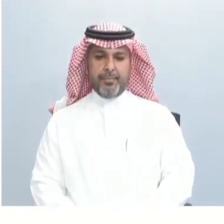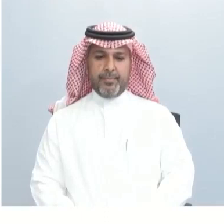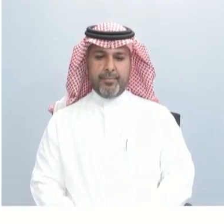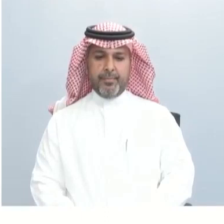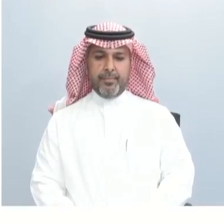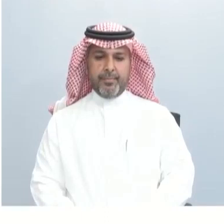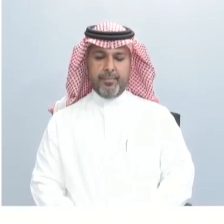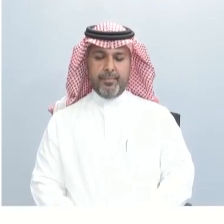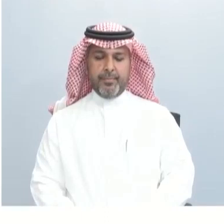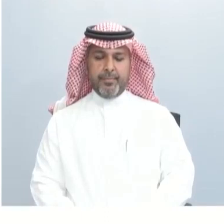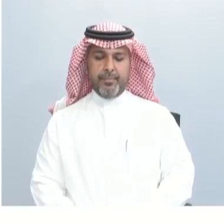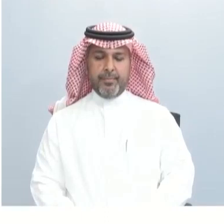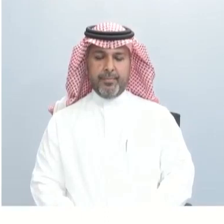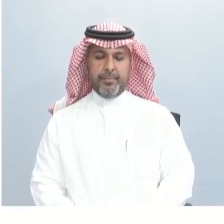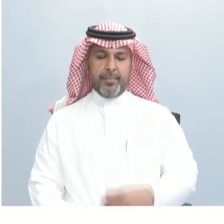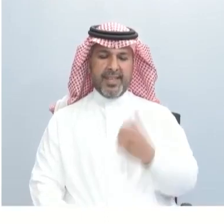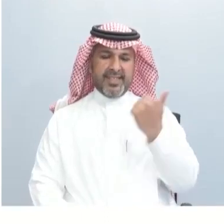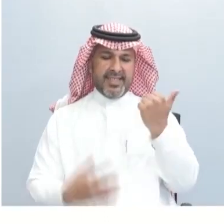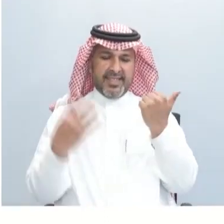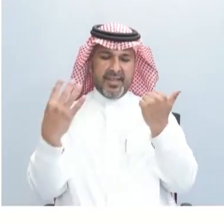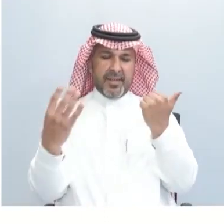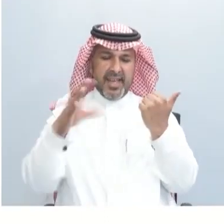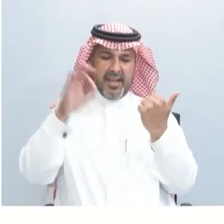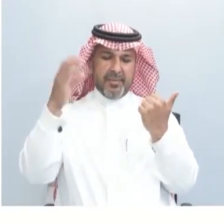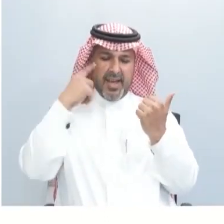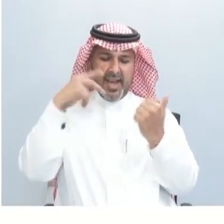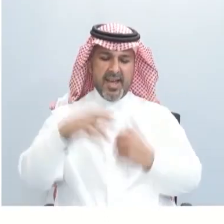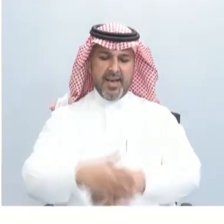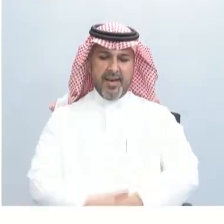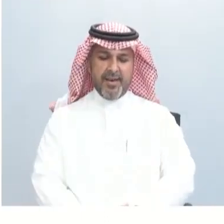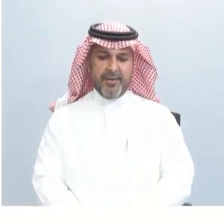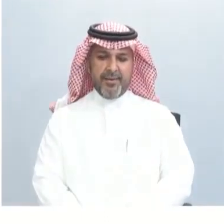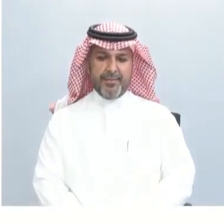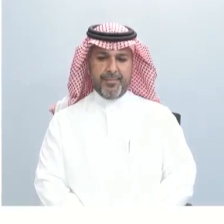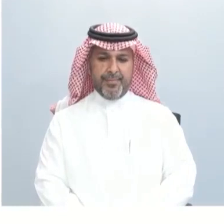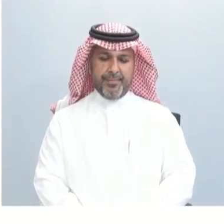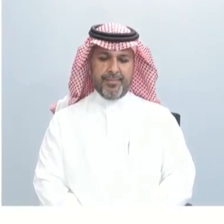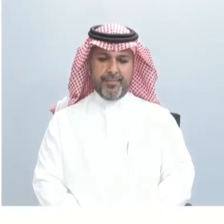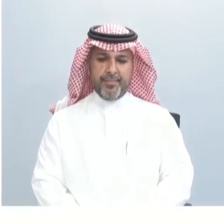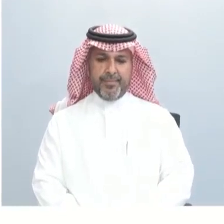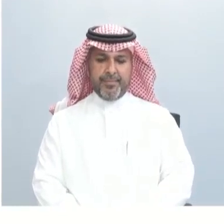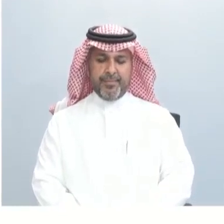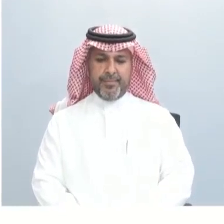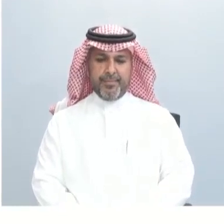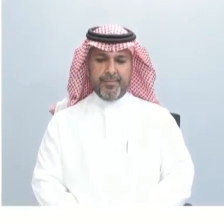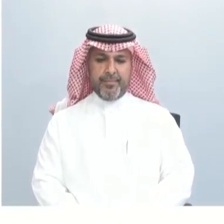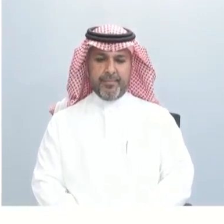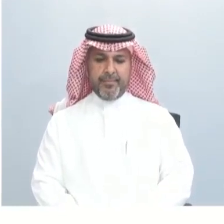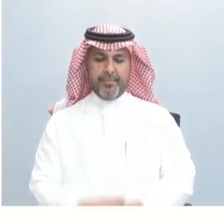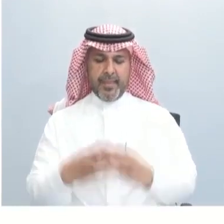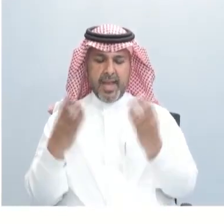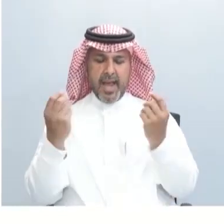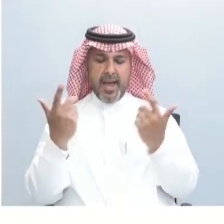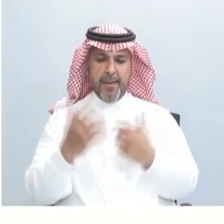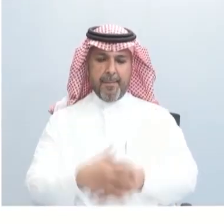المجموعات اللي نقدر نكونها من السته اذا اخذنا كل مجموعه 4 ا 4 ا كم راح